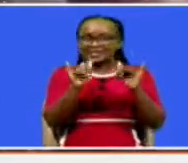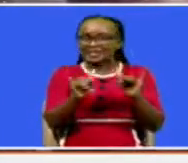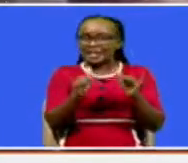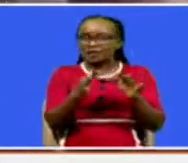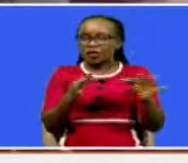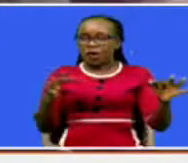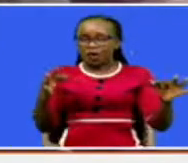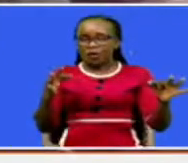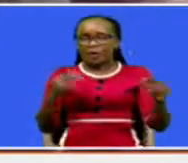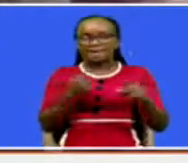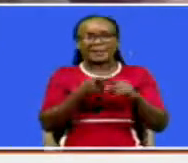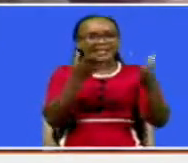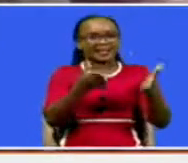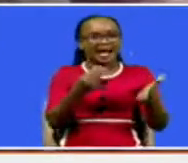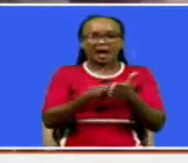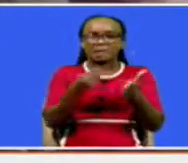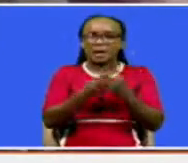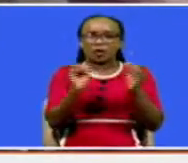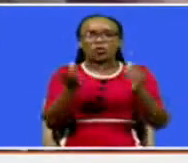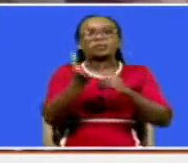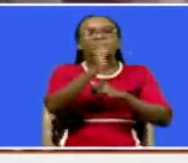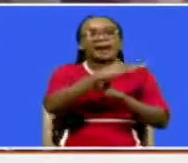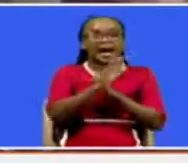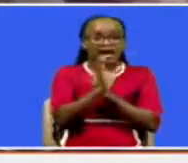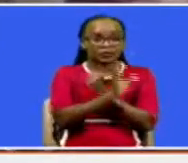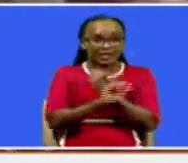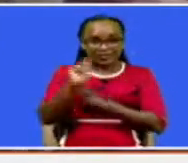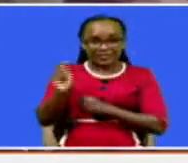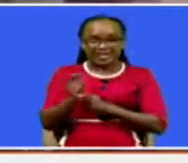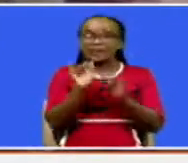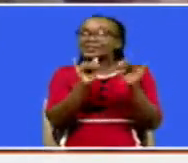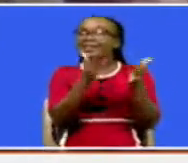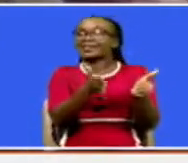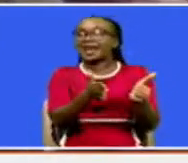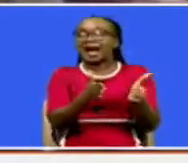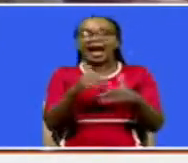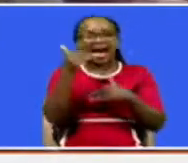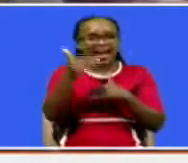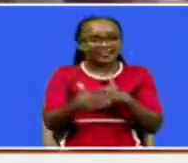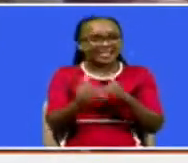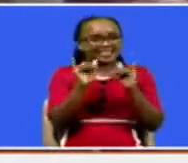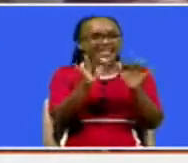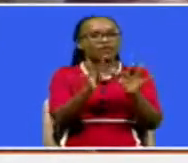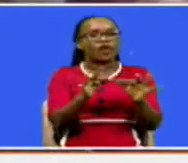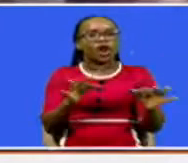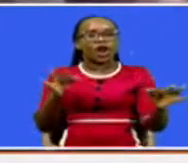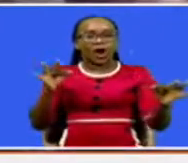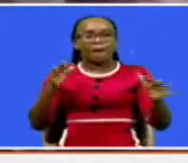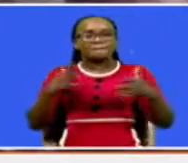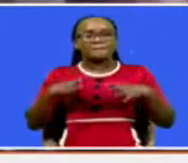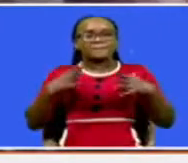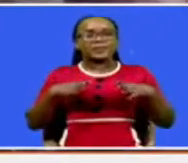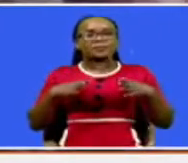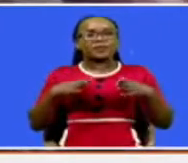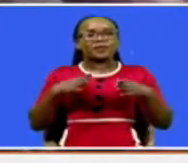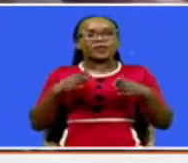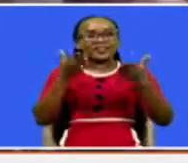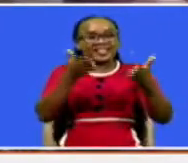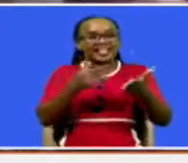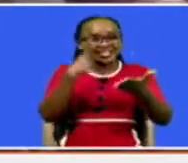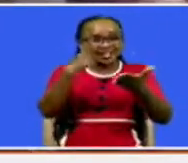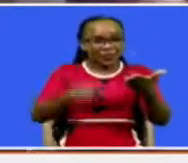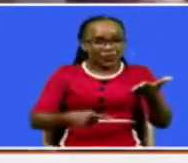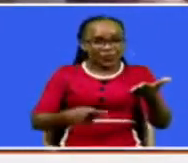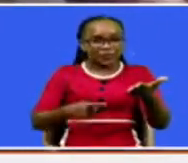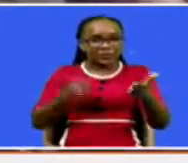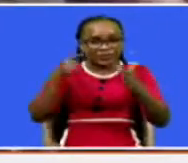tukakaa. Sasa huko hakuna pesa ya kurudi Kenya, tukakaa. Sasa kukaa, watu wa huko wakasema,